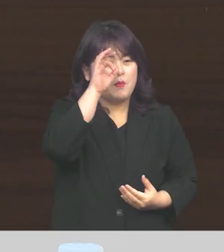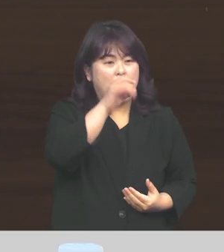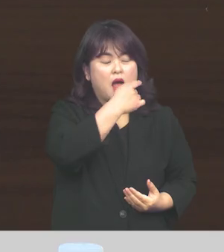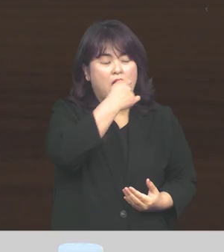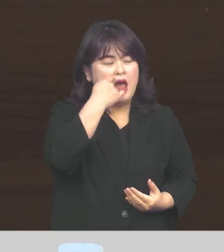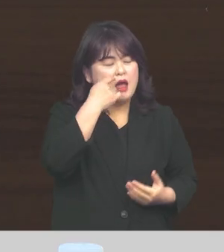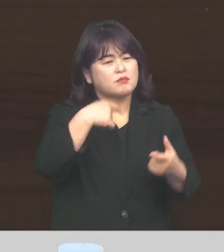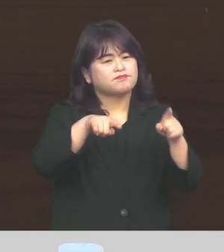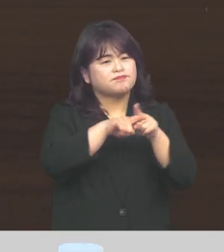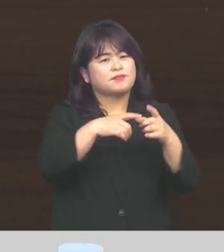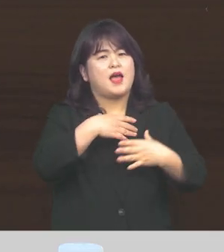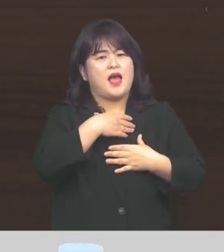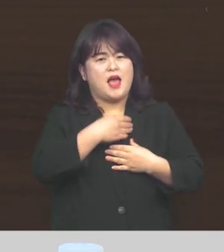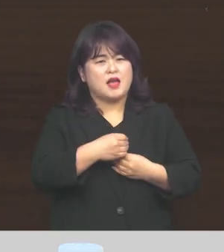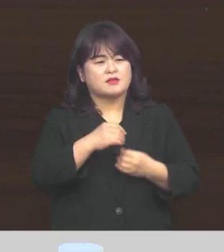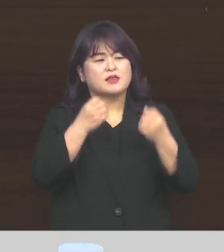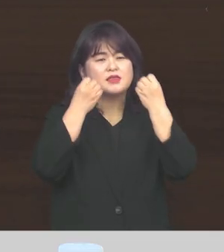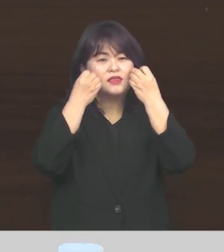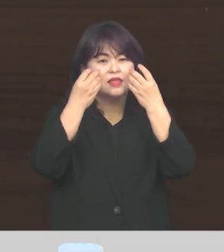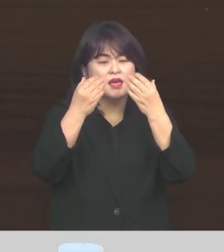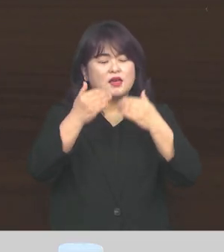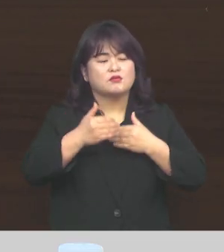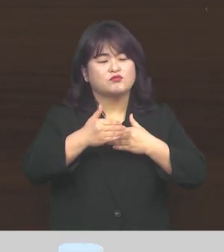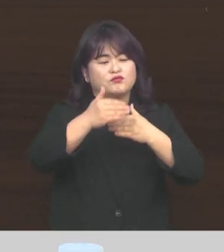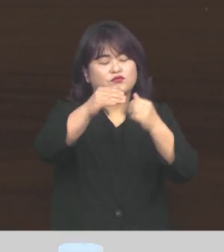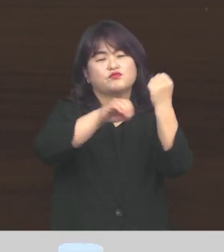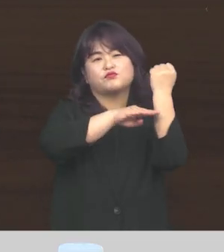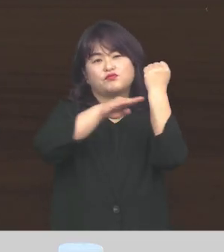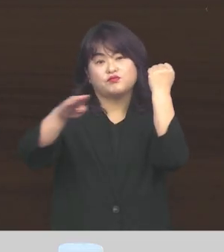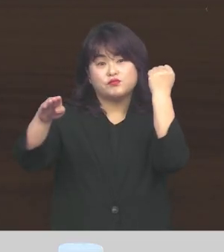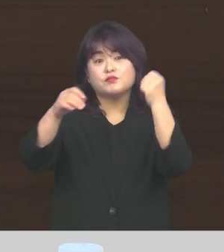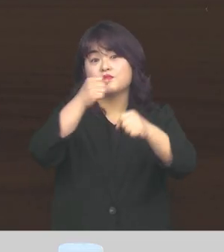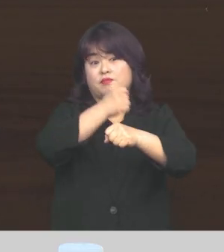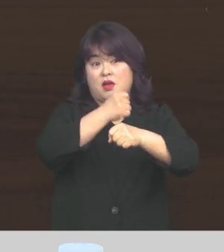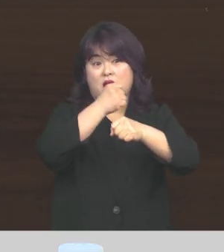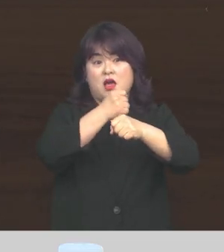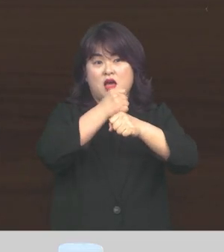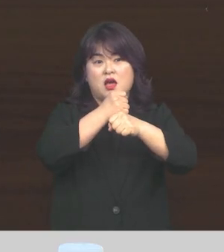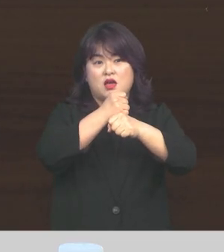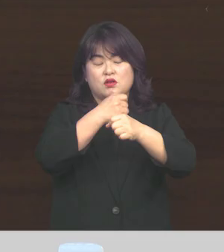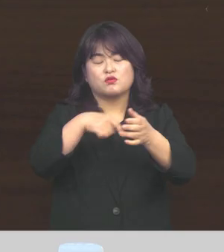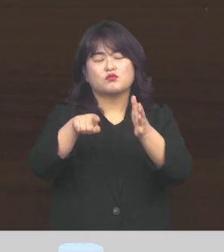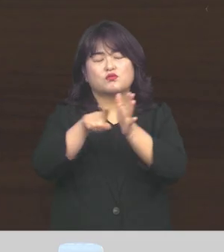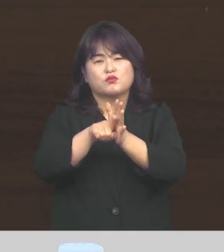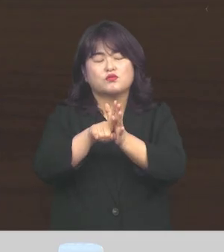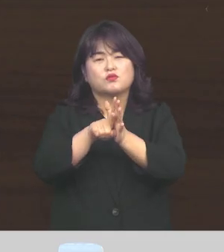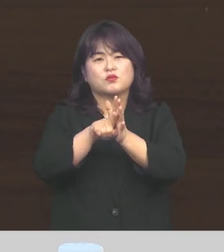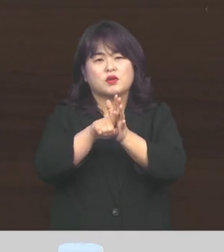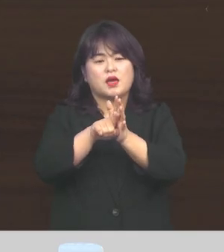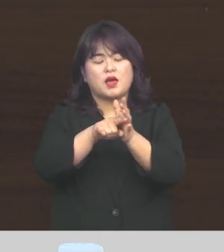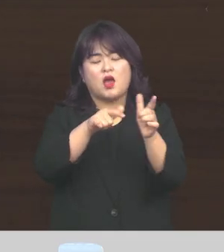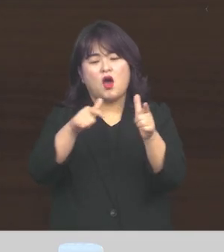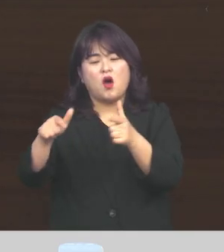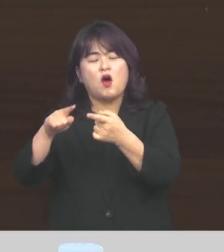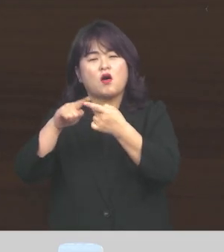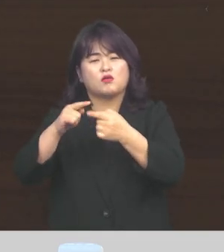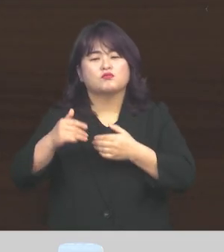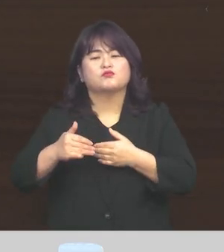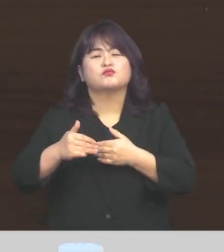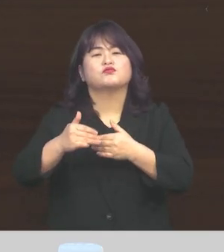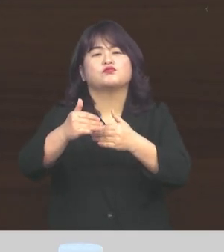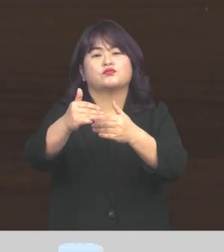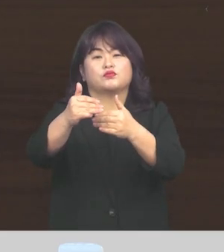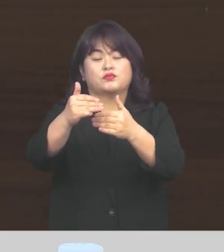대한민국 모두에게 안전에 좀 새로운 표준을 세워줄 수 있는 그런